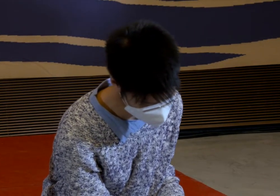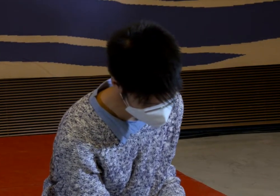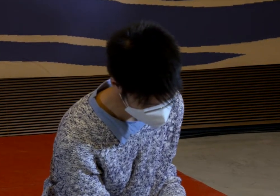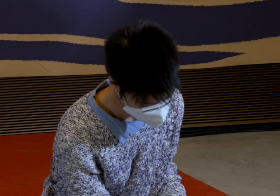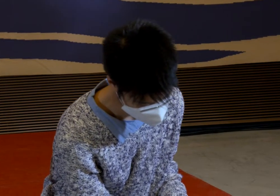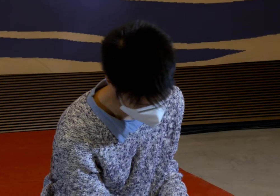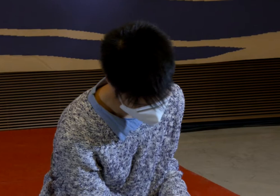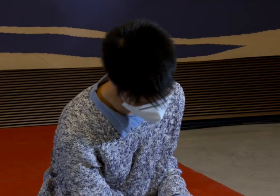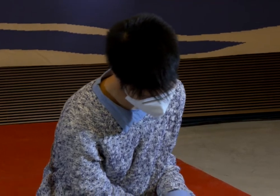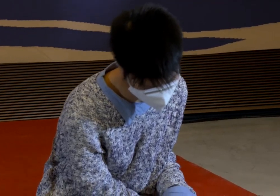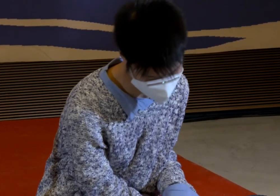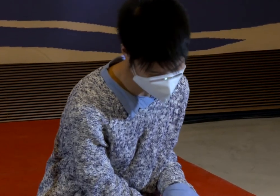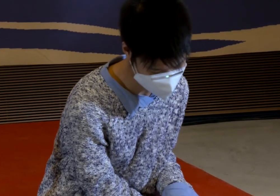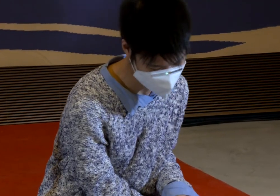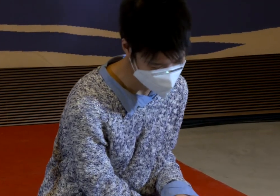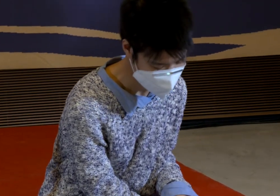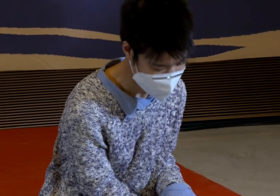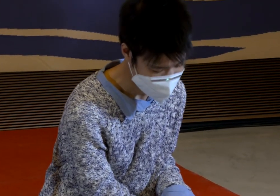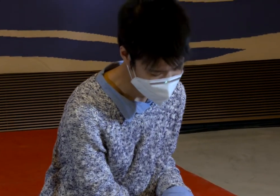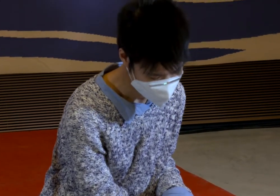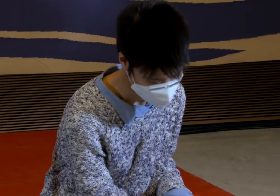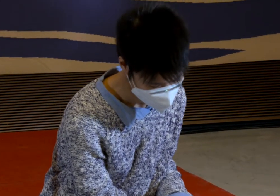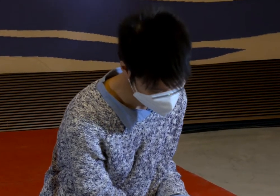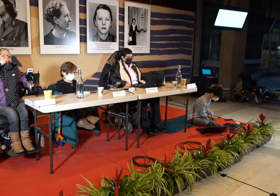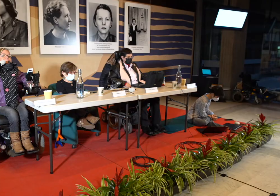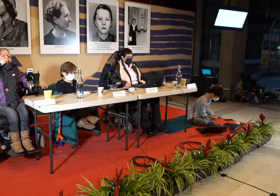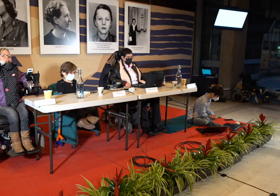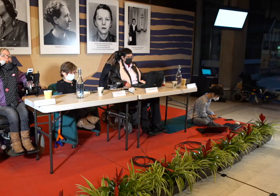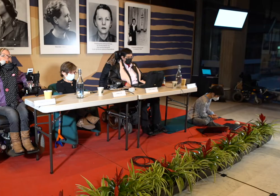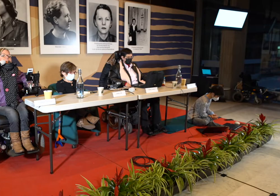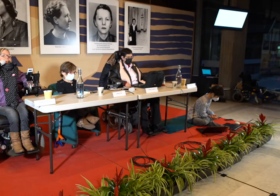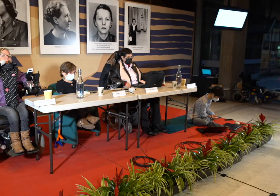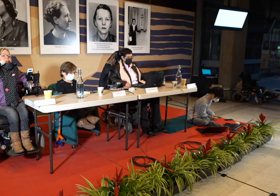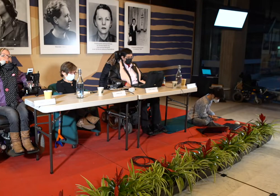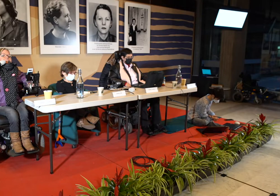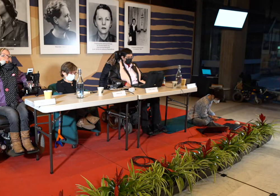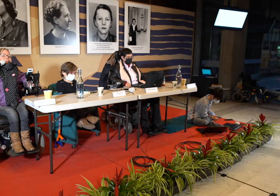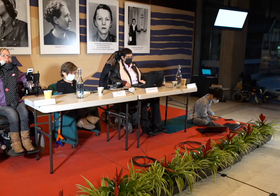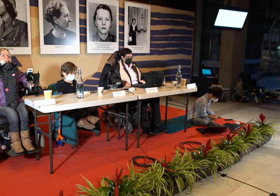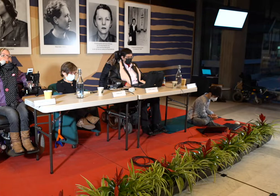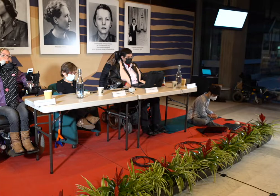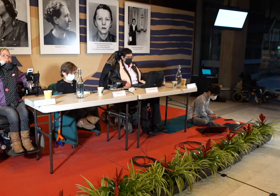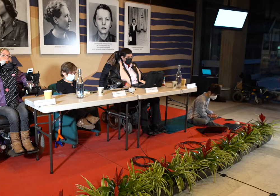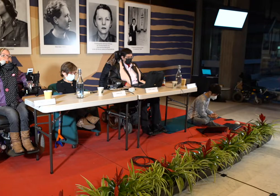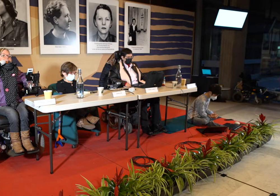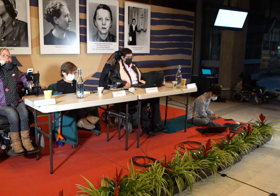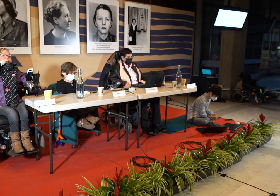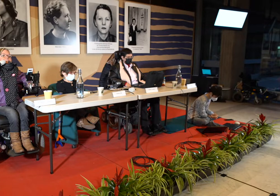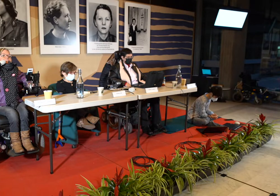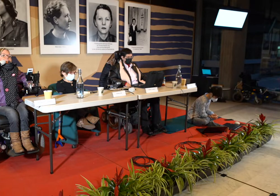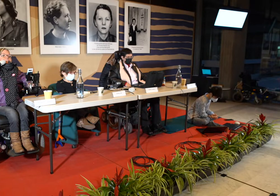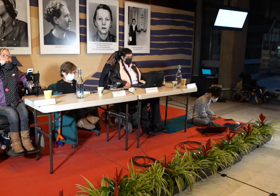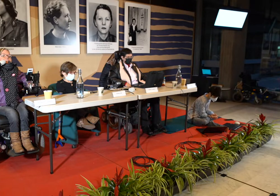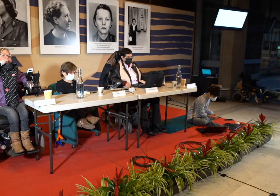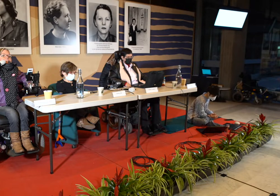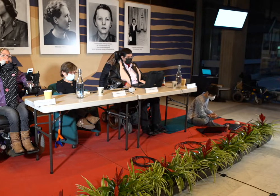groupe minorisé et fait prendre conscience que cette expérience minorisée, loin de réduire les horizons et les imaginaires des